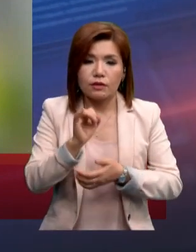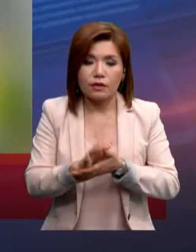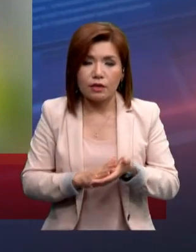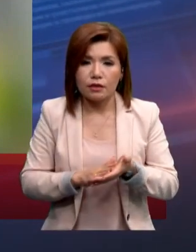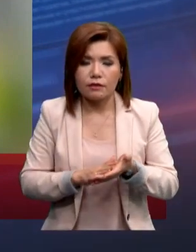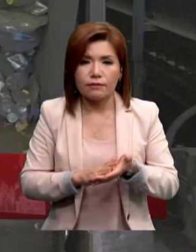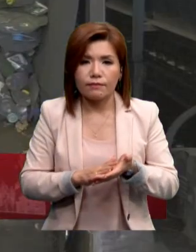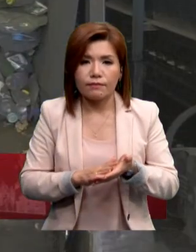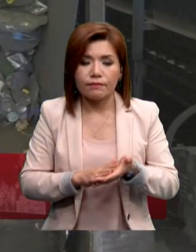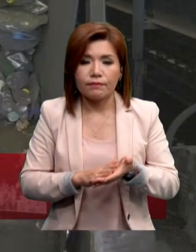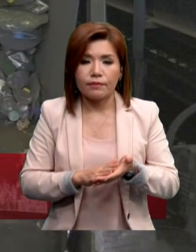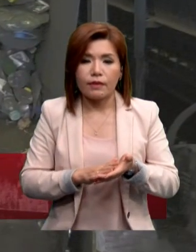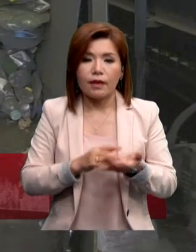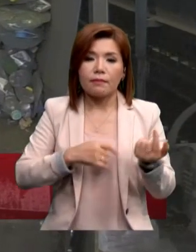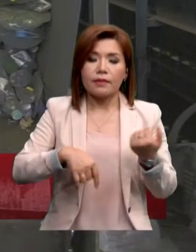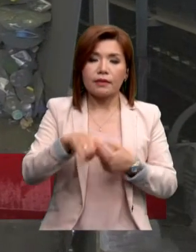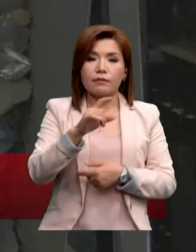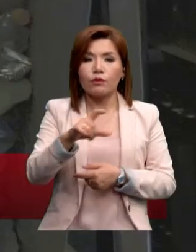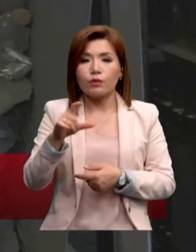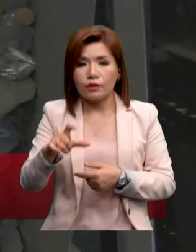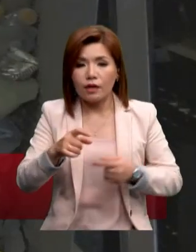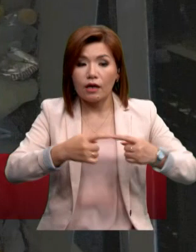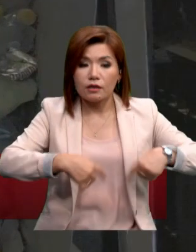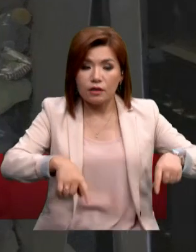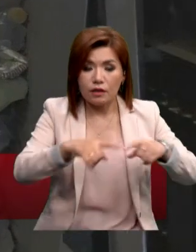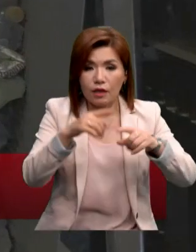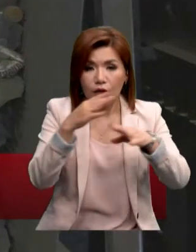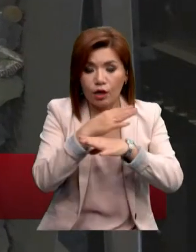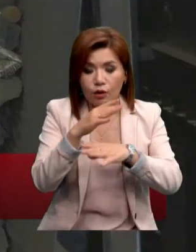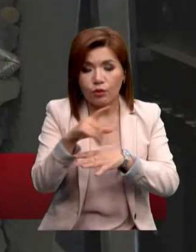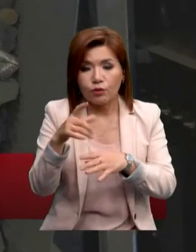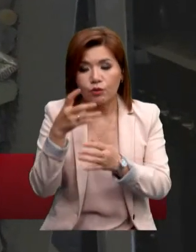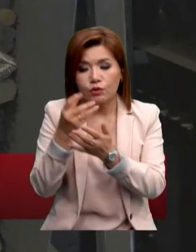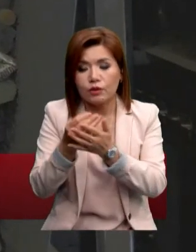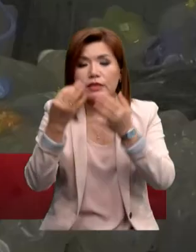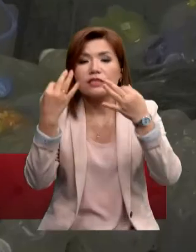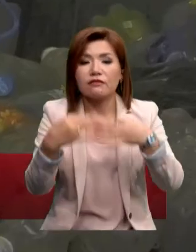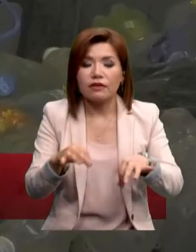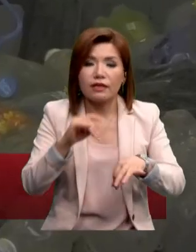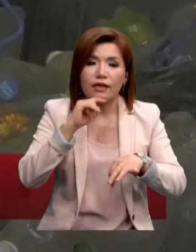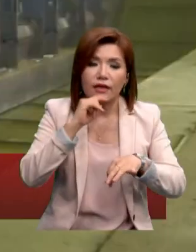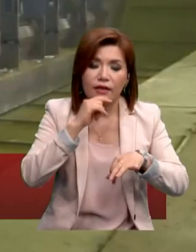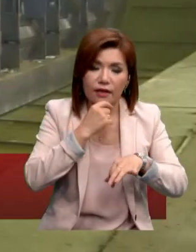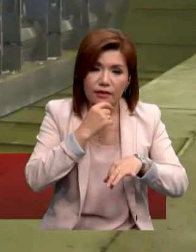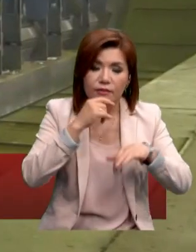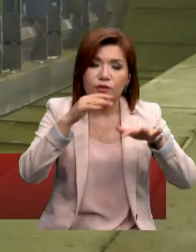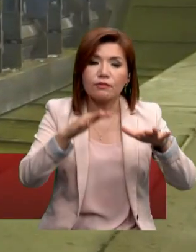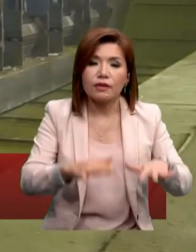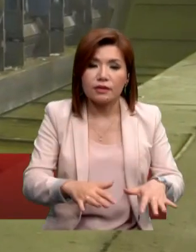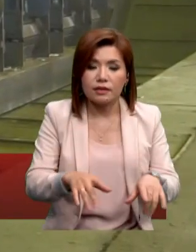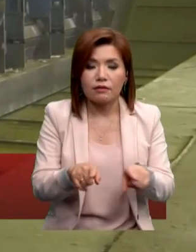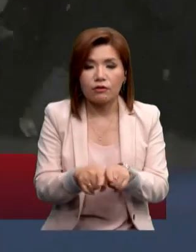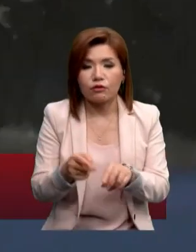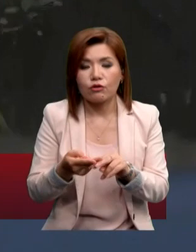технологии. Бизнесмены и сообщество экологов предлагают открыть свободные экономические зоны для участников